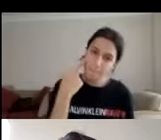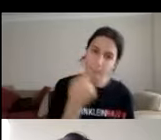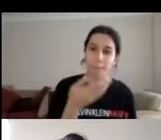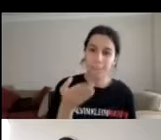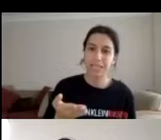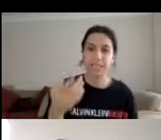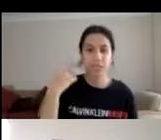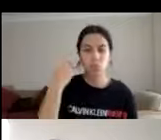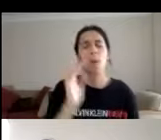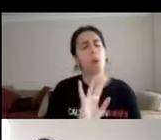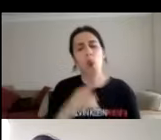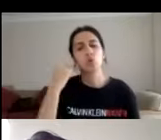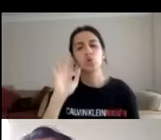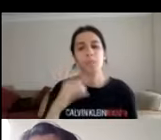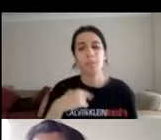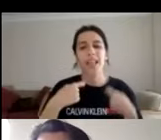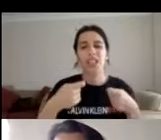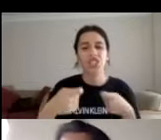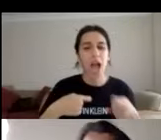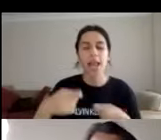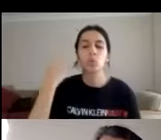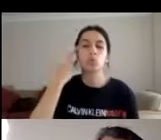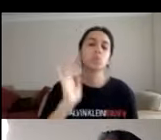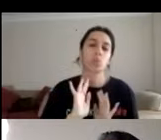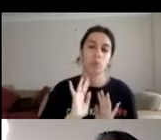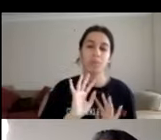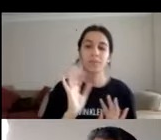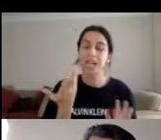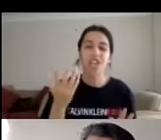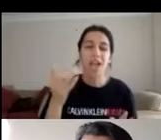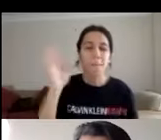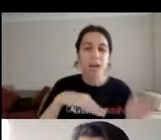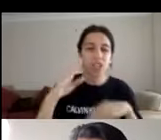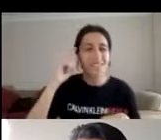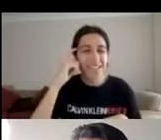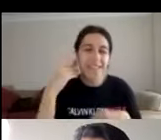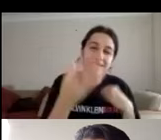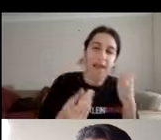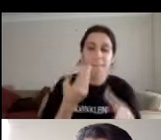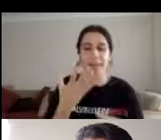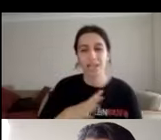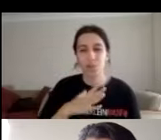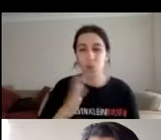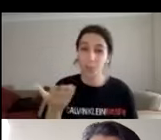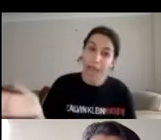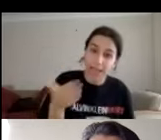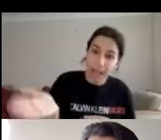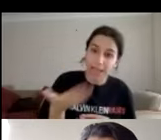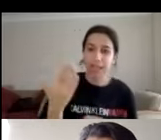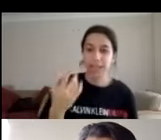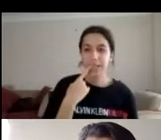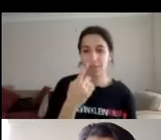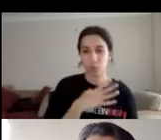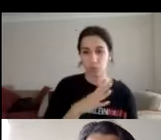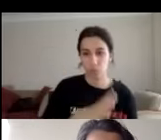baktığımı düşünmeyin lütfen. Sadece konuya farklı boyutlardan baktığımızda aslında harekete geçmek için de uygun bir